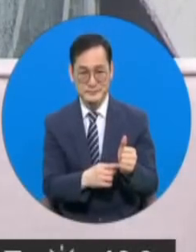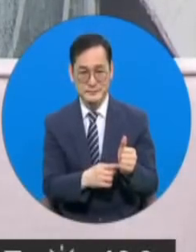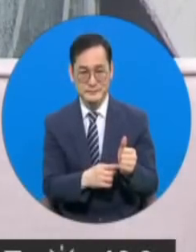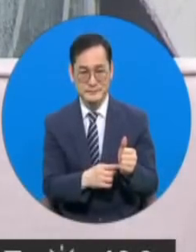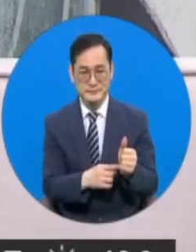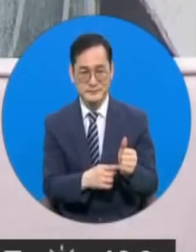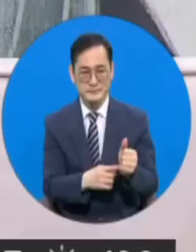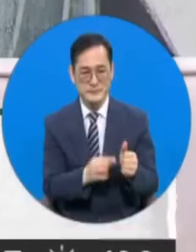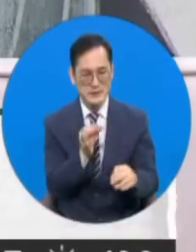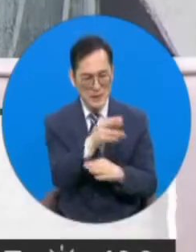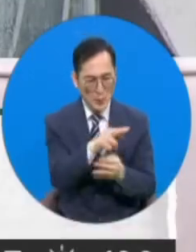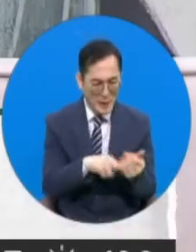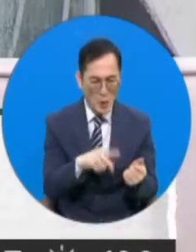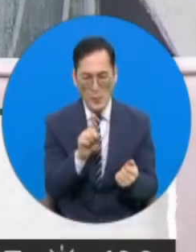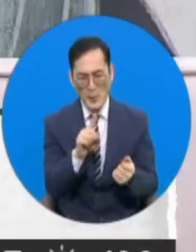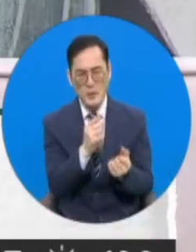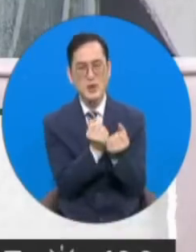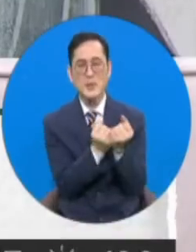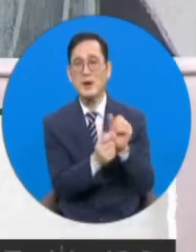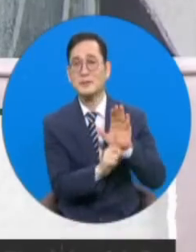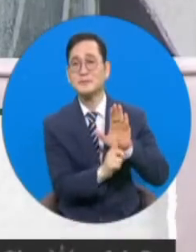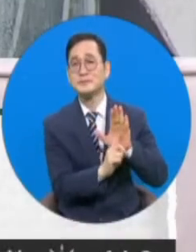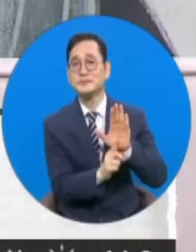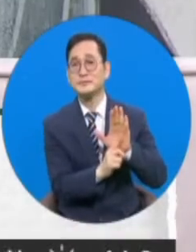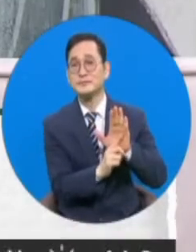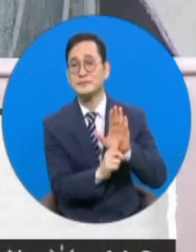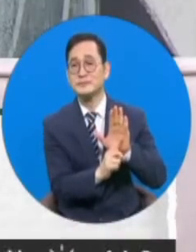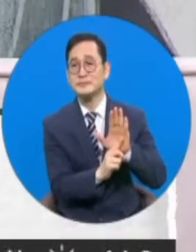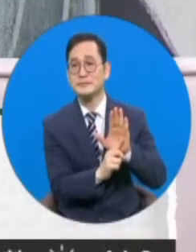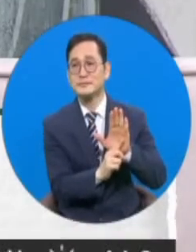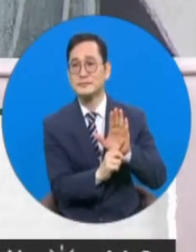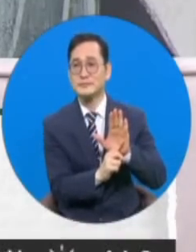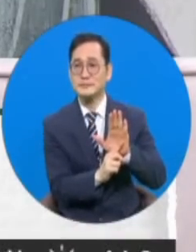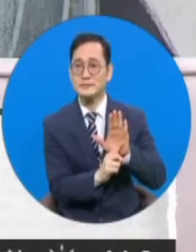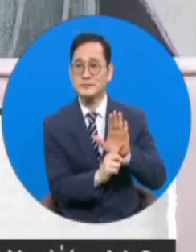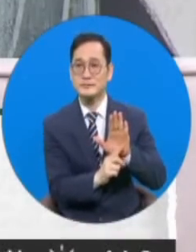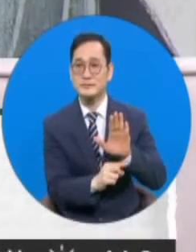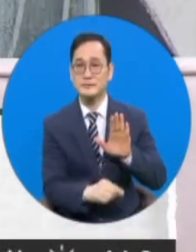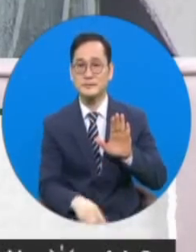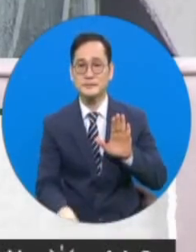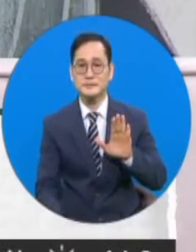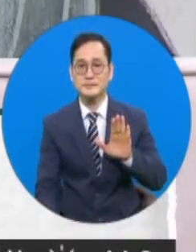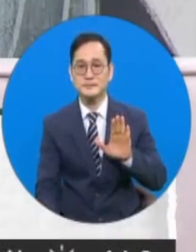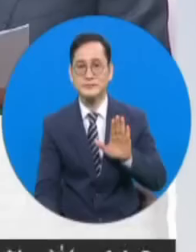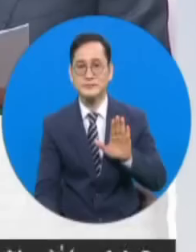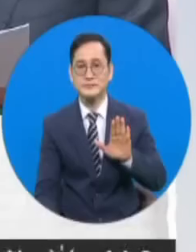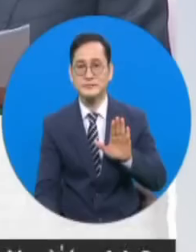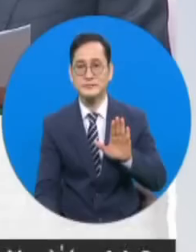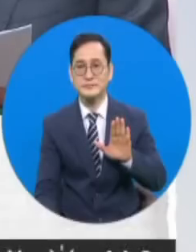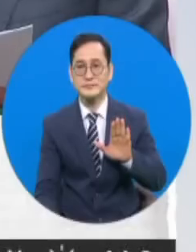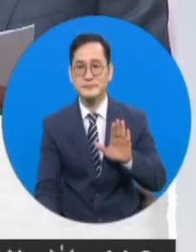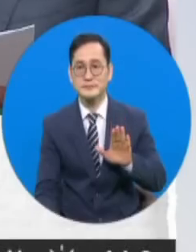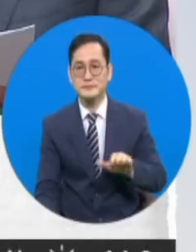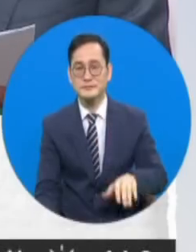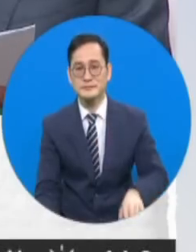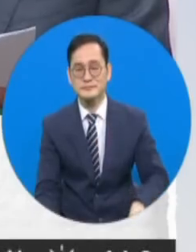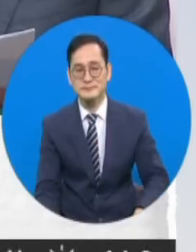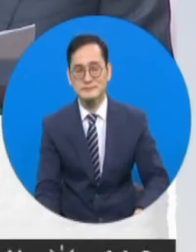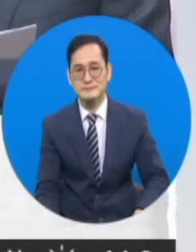이제 제기됐던 문제에 대해서 일부 이제 소명이 됐는데 여전히 말하자면